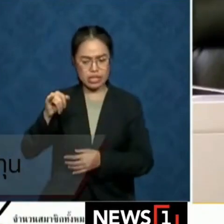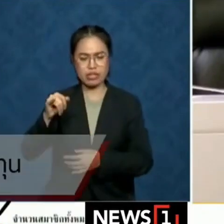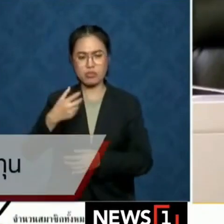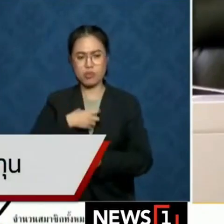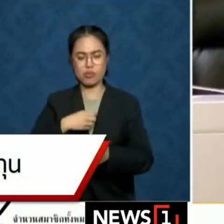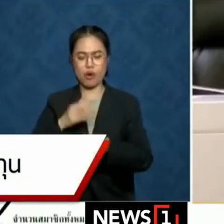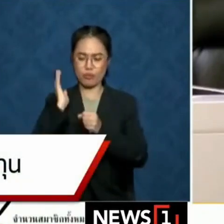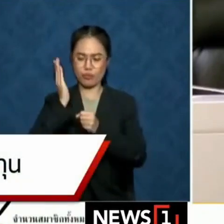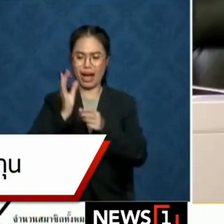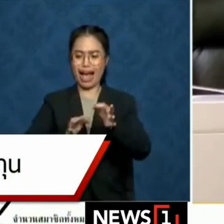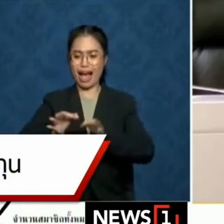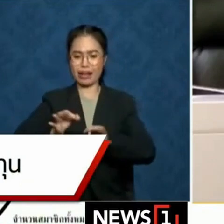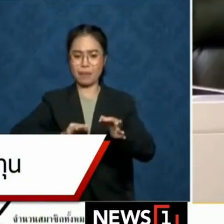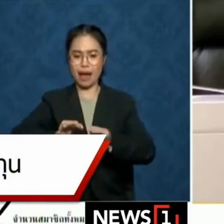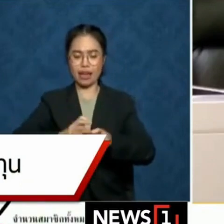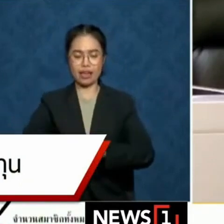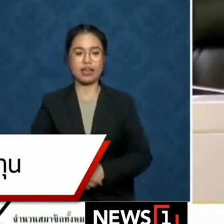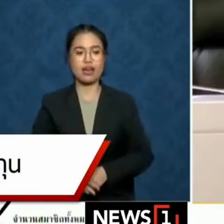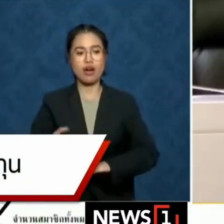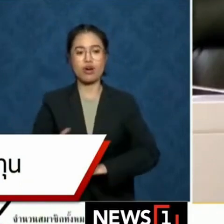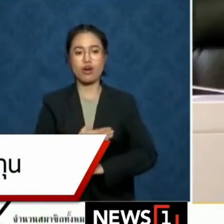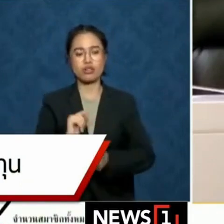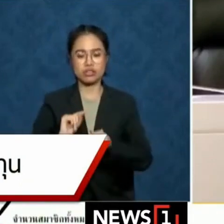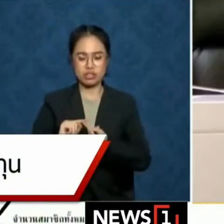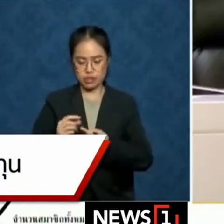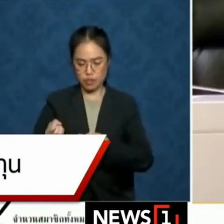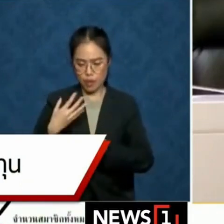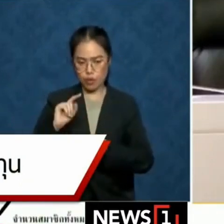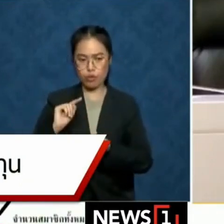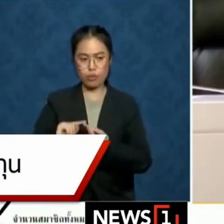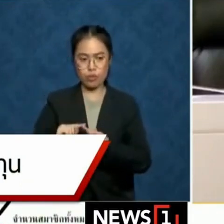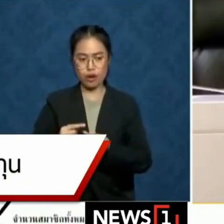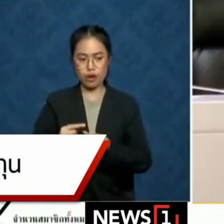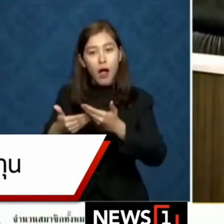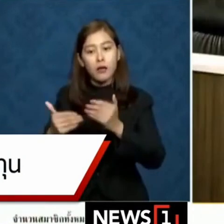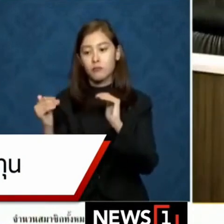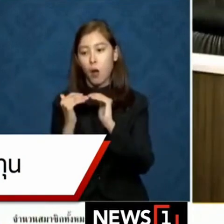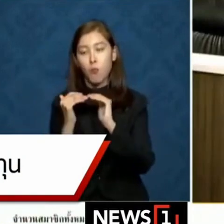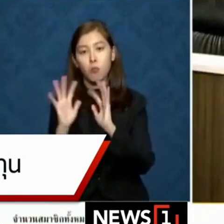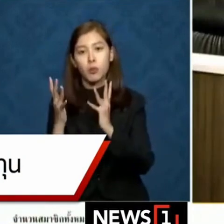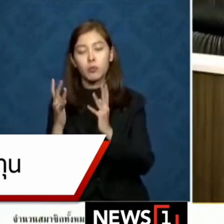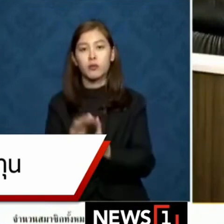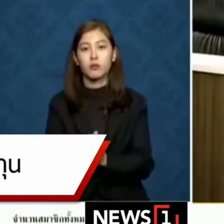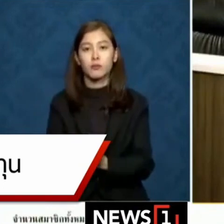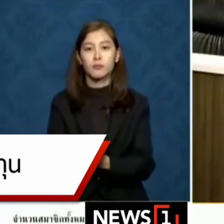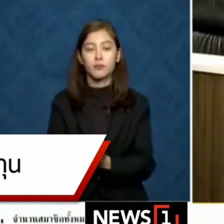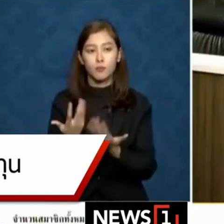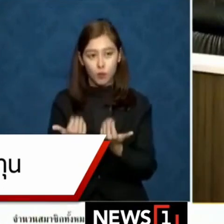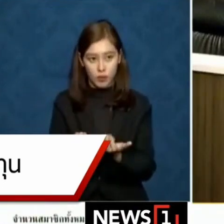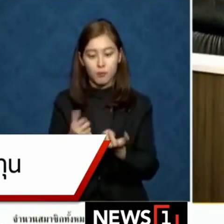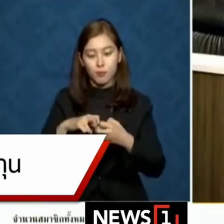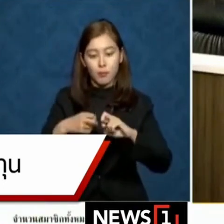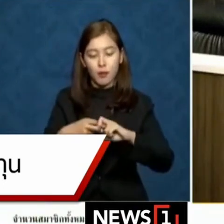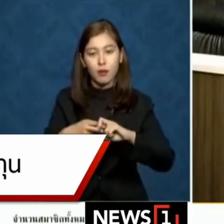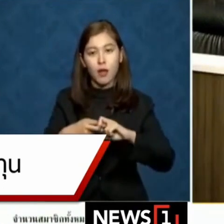วงเงิน 3.48ล้านล้านบาทเมื่อค่ำวานนี้นะคะนายศุภโชติไชยสัจสสพรรค